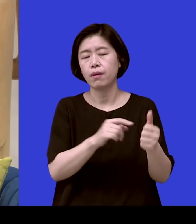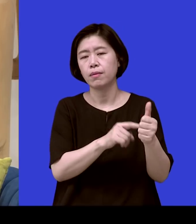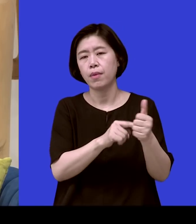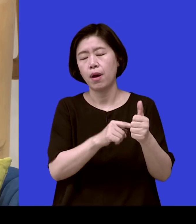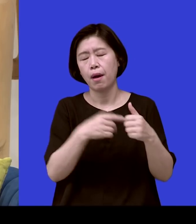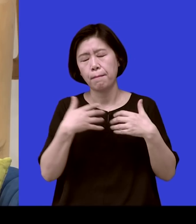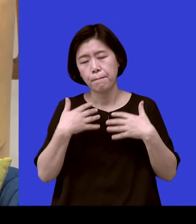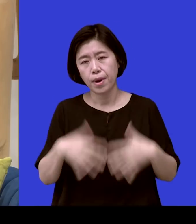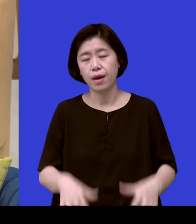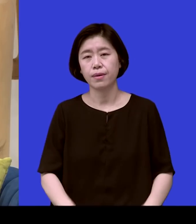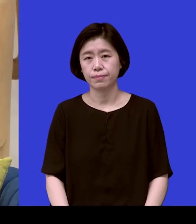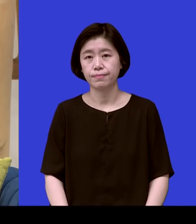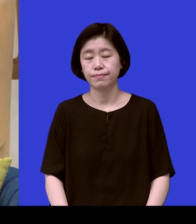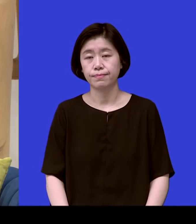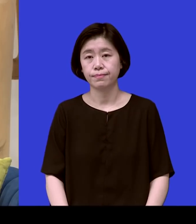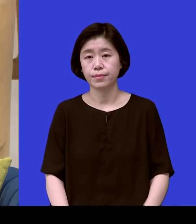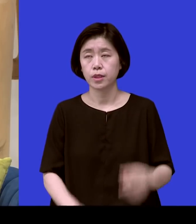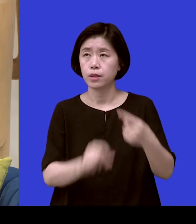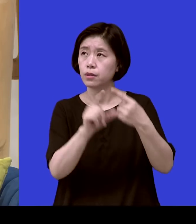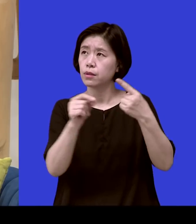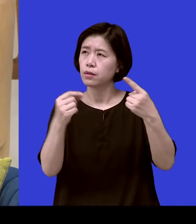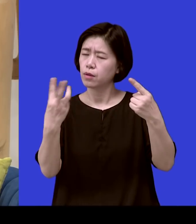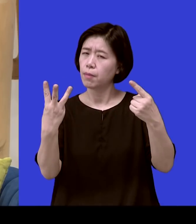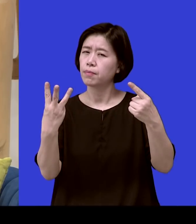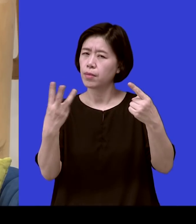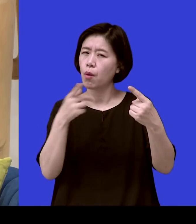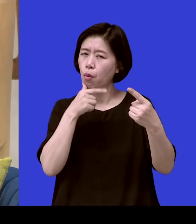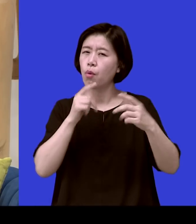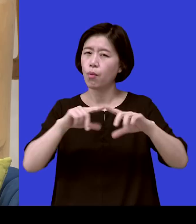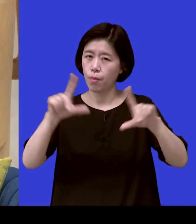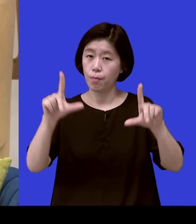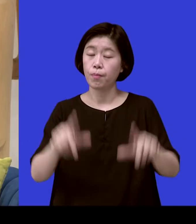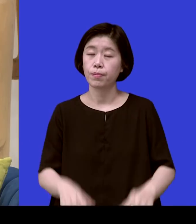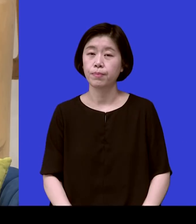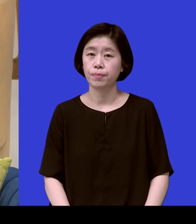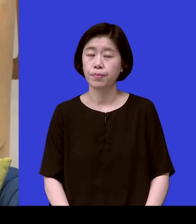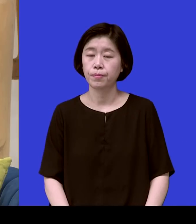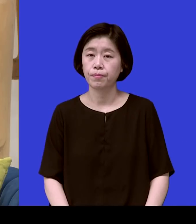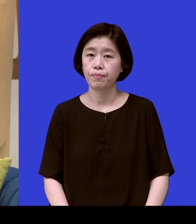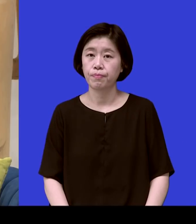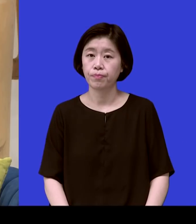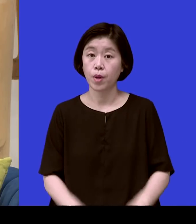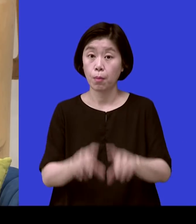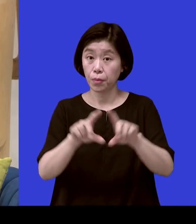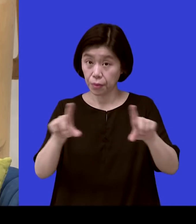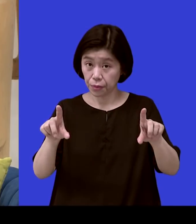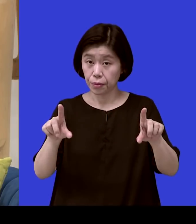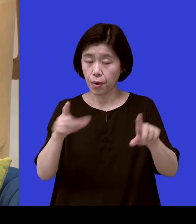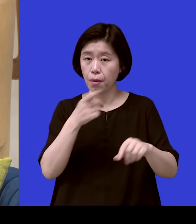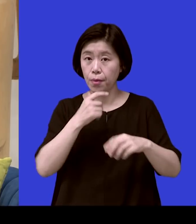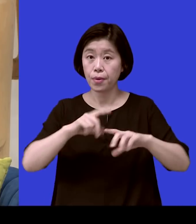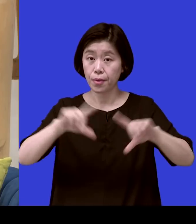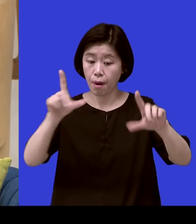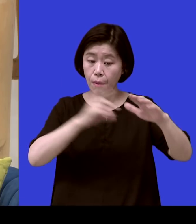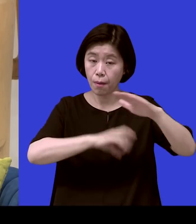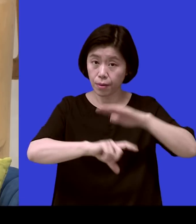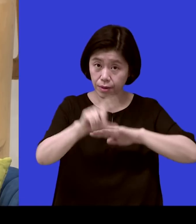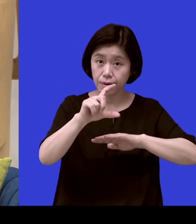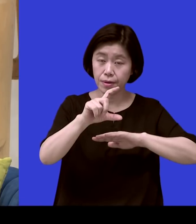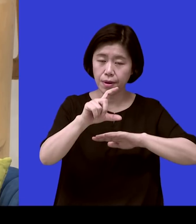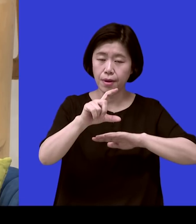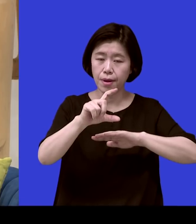1월 3일이 월요일이었어요. 네. 근데 월요일 오전에는 테니스를 치고